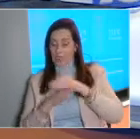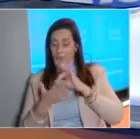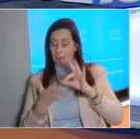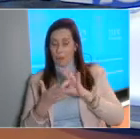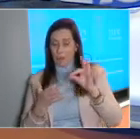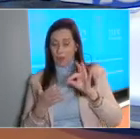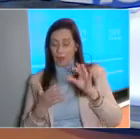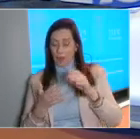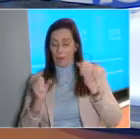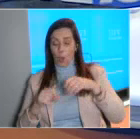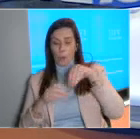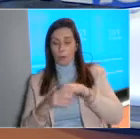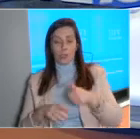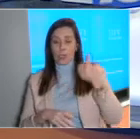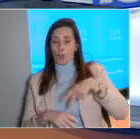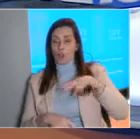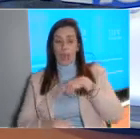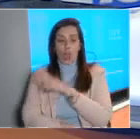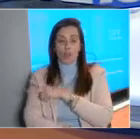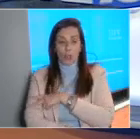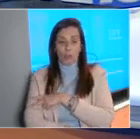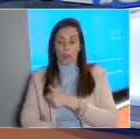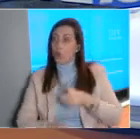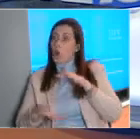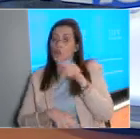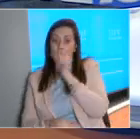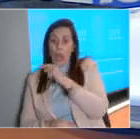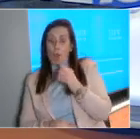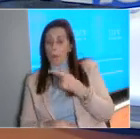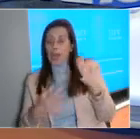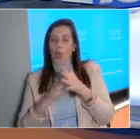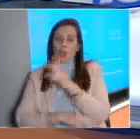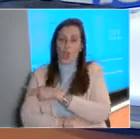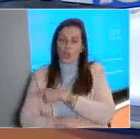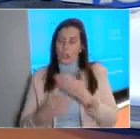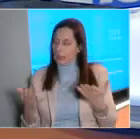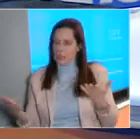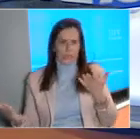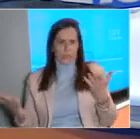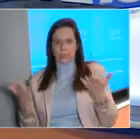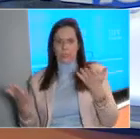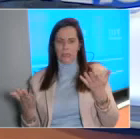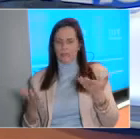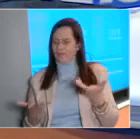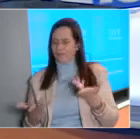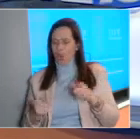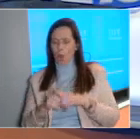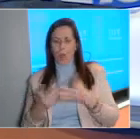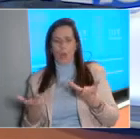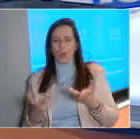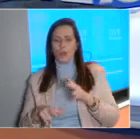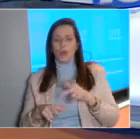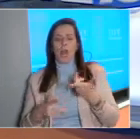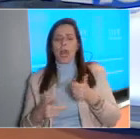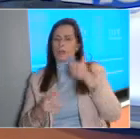לביטחון פנים, שר שאחראי על השוטרים, כשראש הממשלה בא ואומר לחקור את השוטרים, הוא העמיד אותו בפינה, הוא דחק אותו לפינה. אז